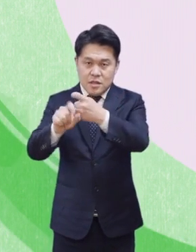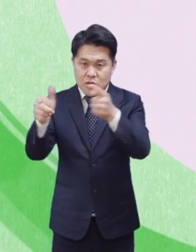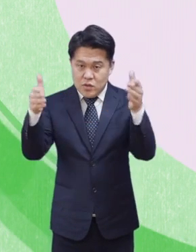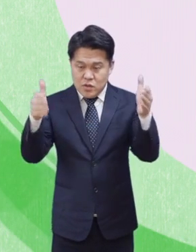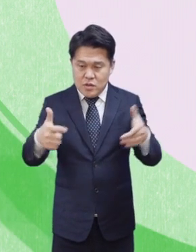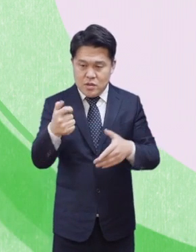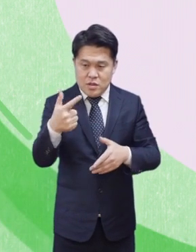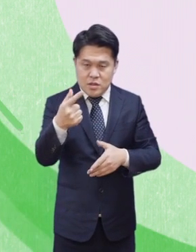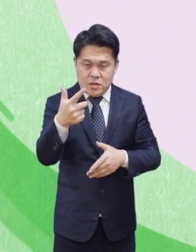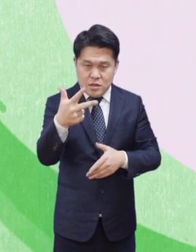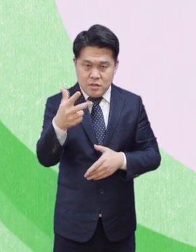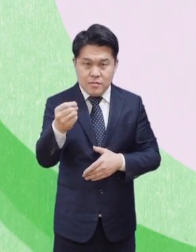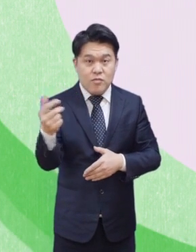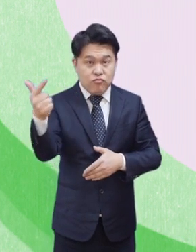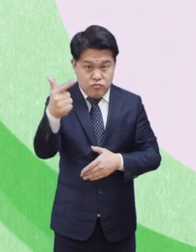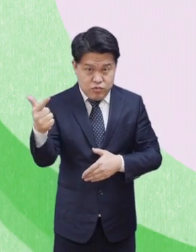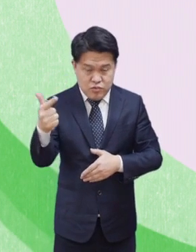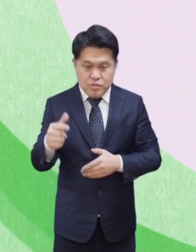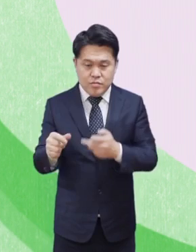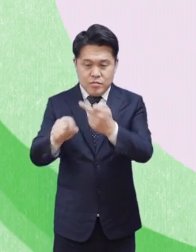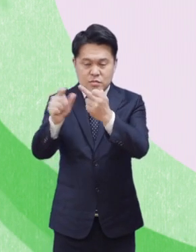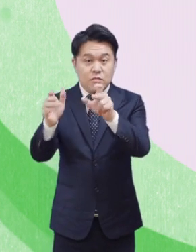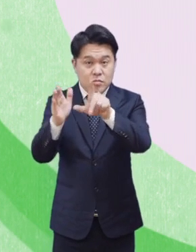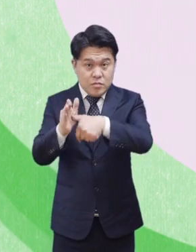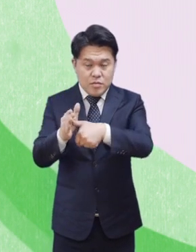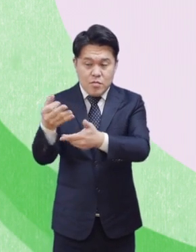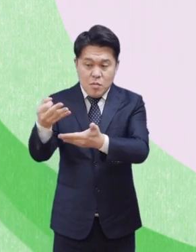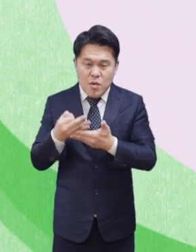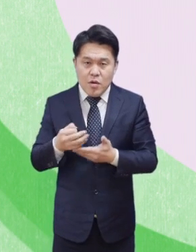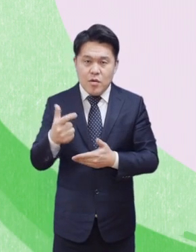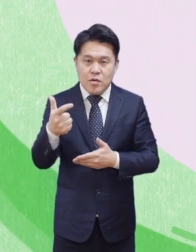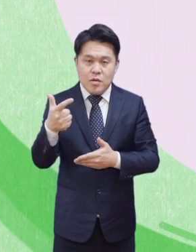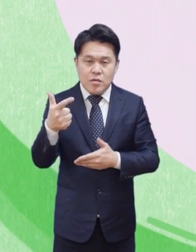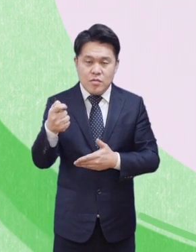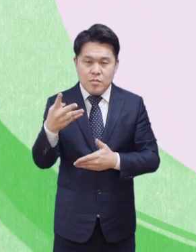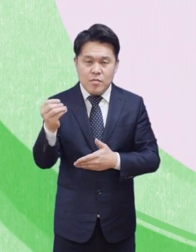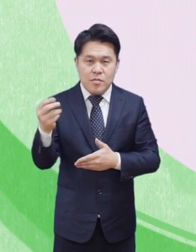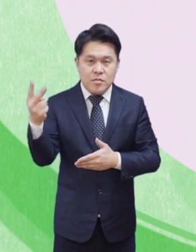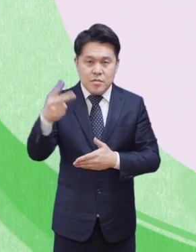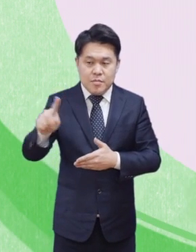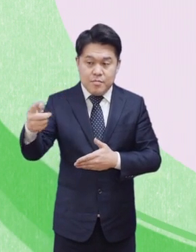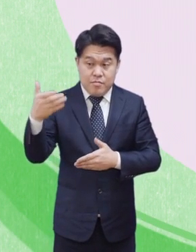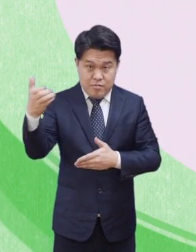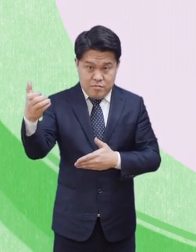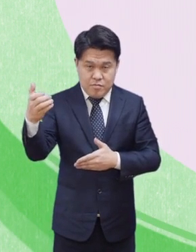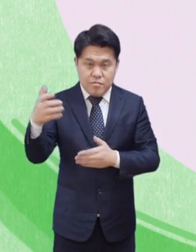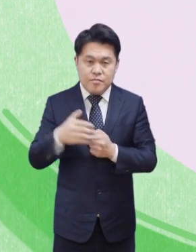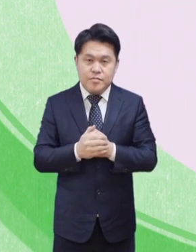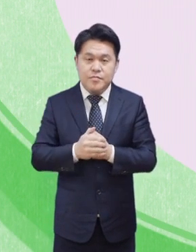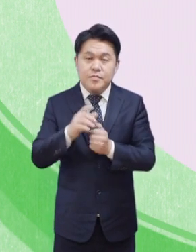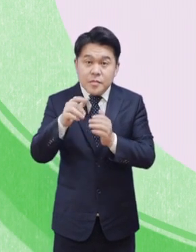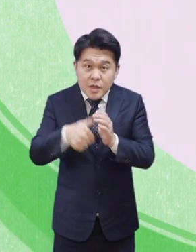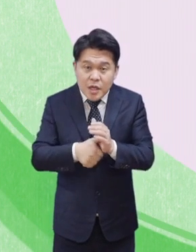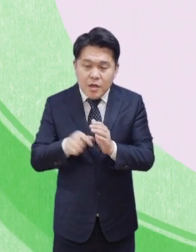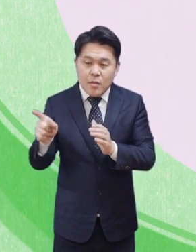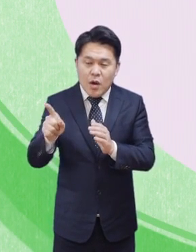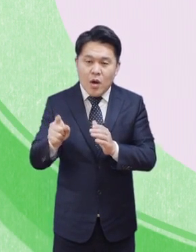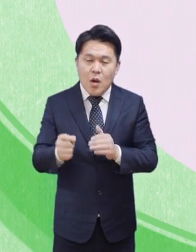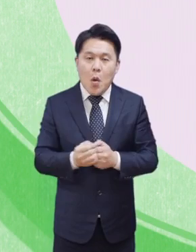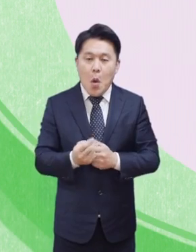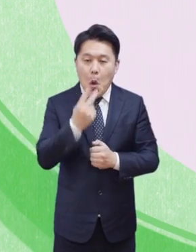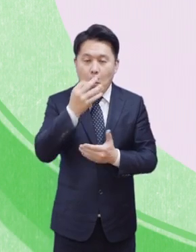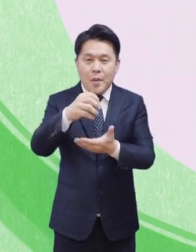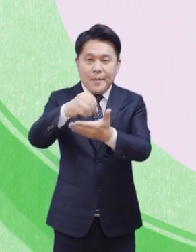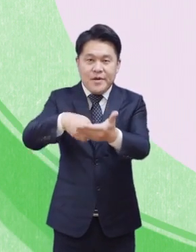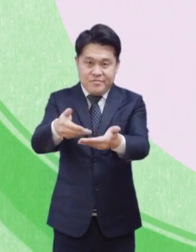11월에는 67만 6천 원이며 12월에는 64만 2,190원입니다. 이때